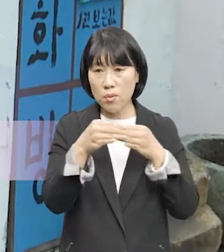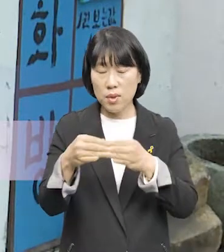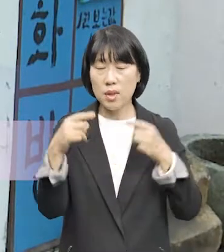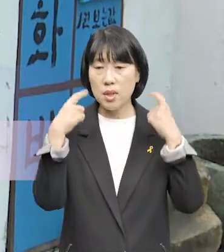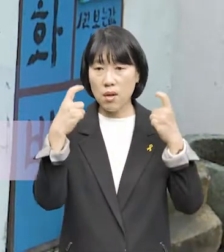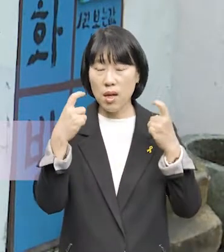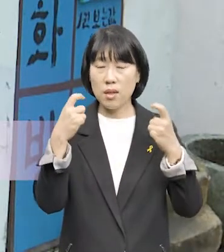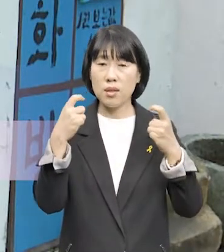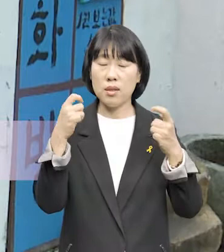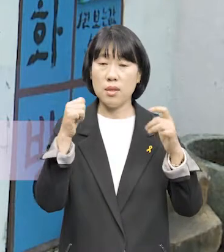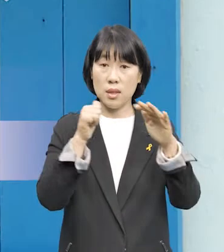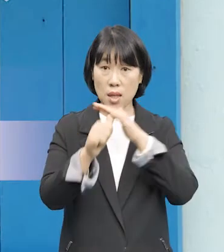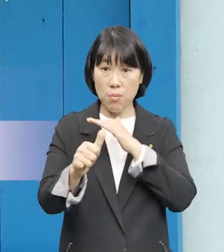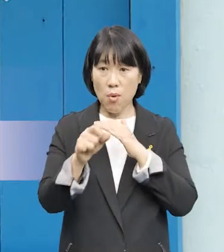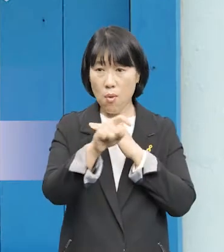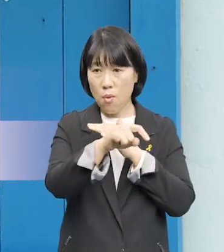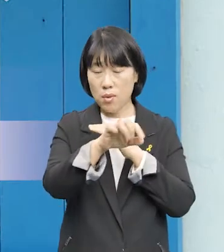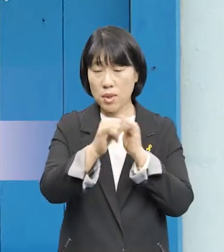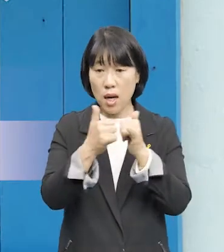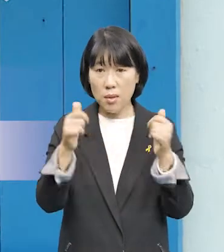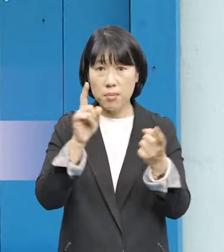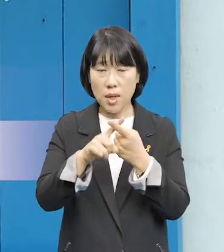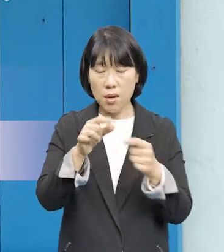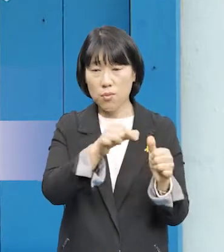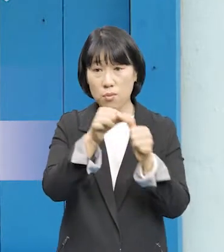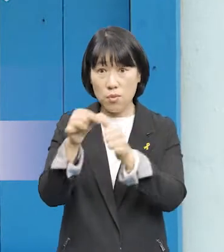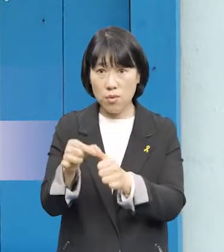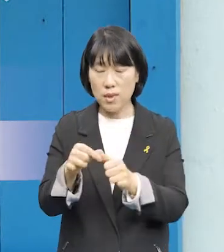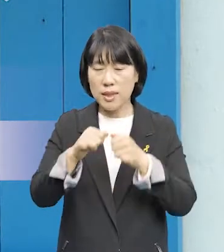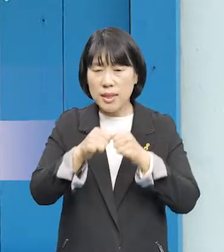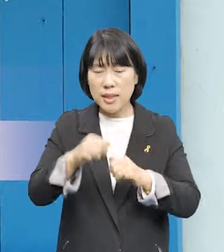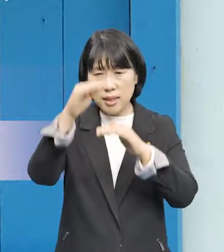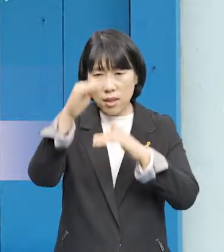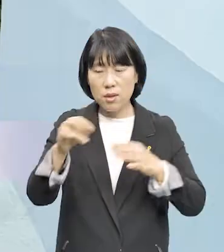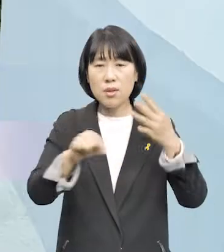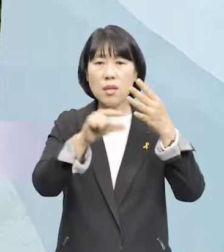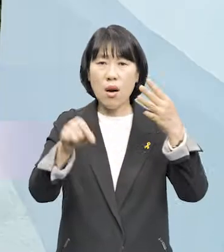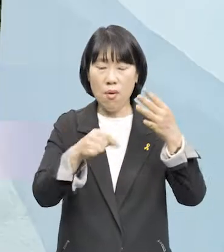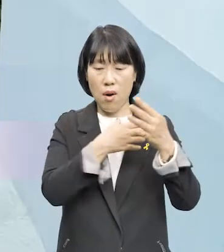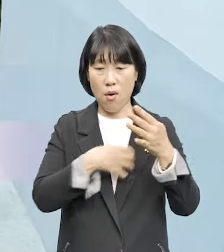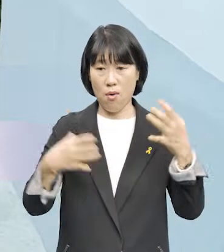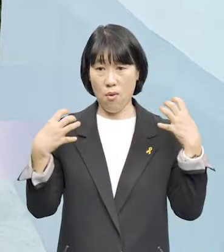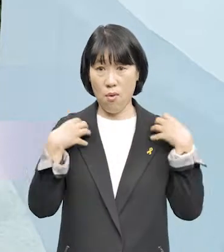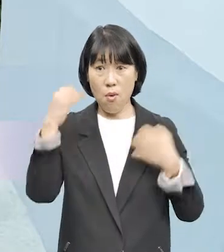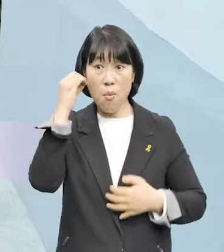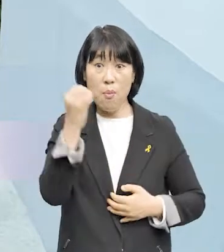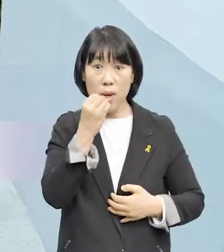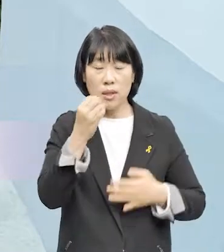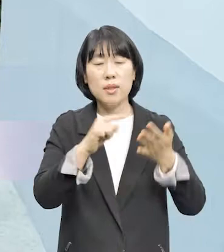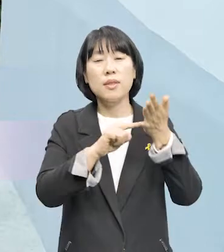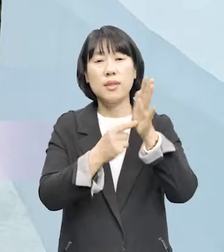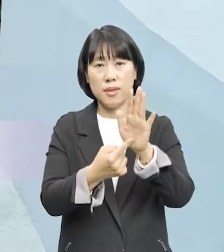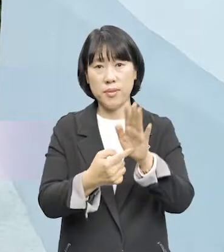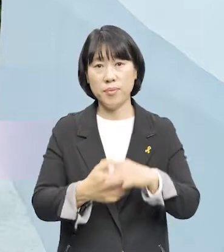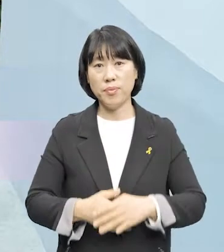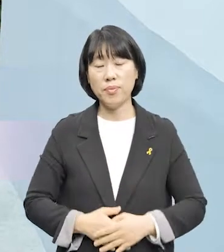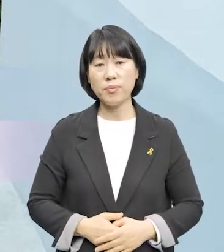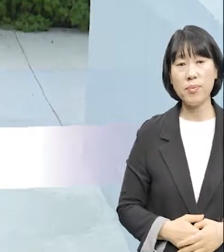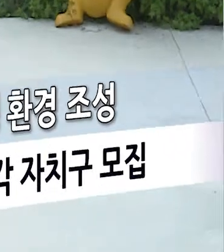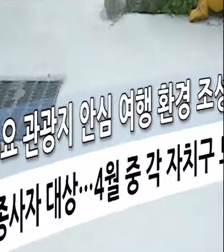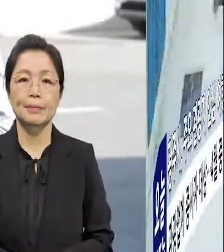여행사 대표 등을 대상으로 공개 채용하며 세부 내용은 4월 중 자치구 홈페이지를 통해 안내할 예정입니다.